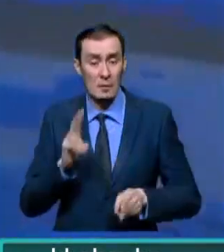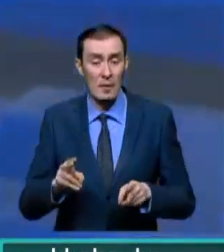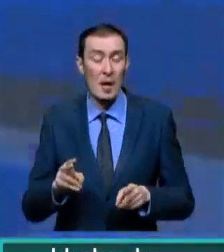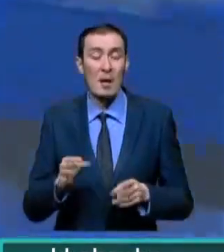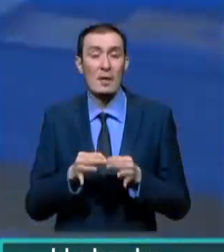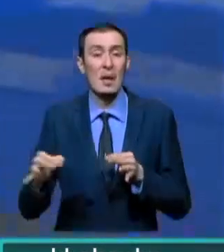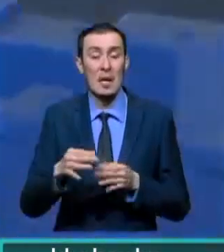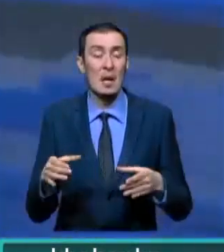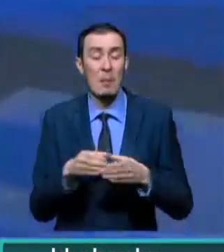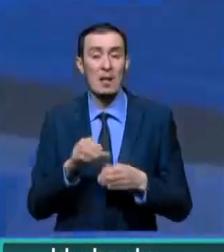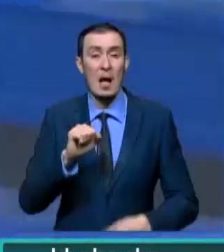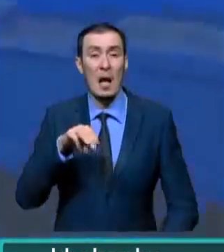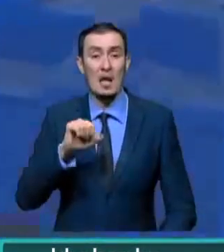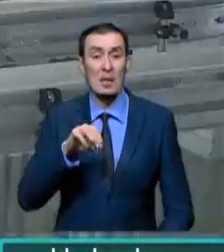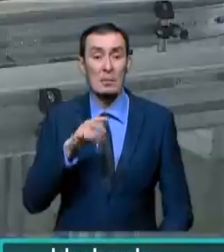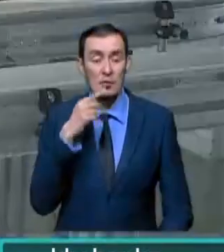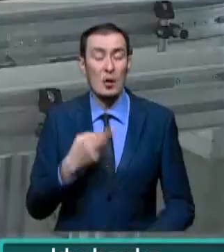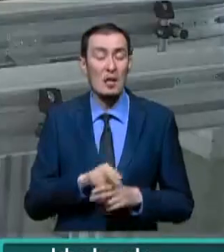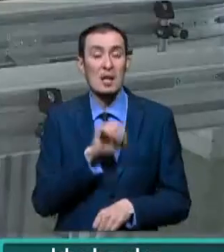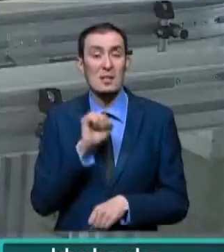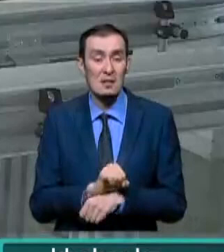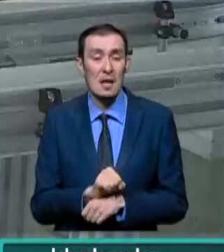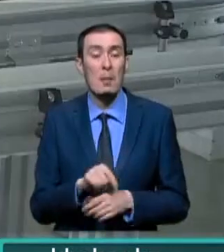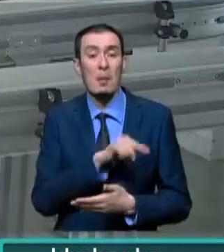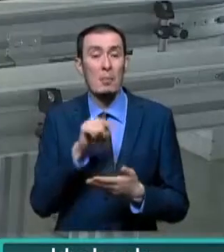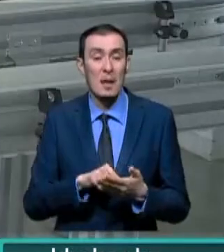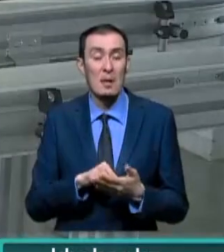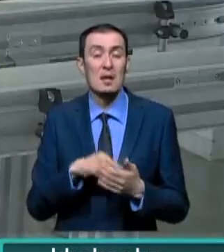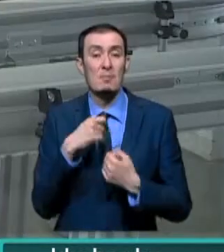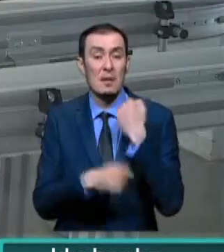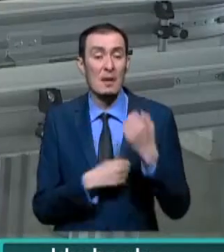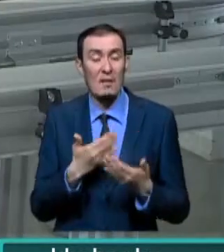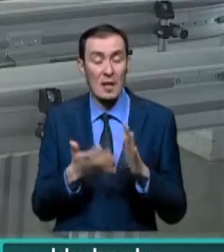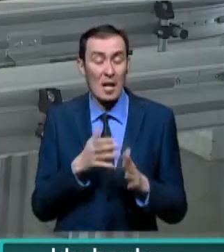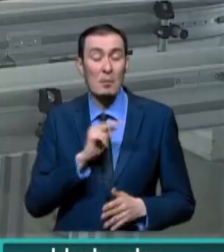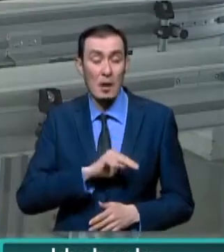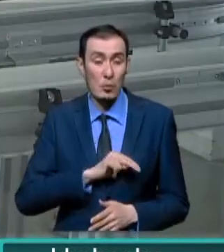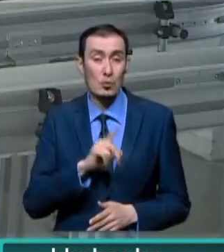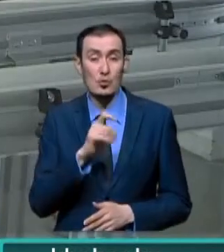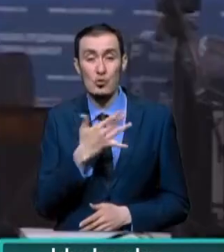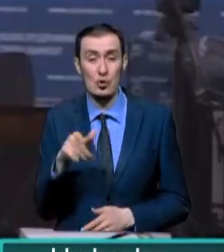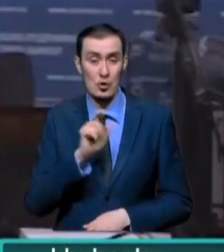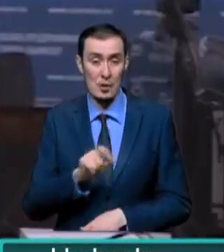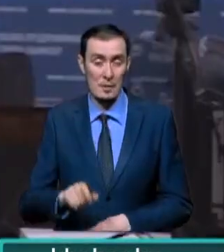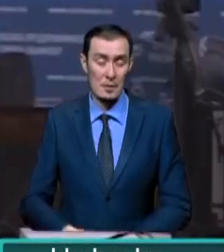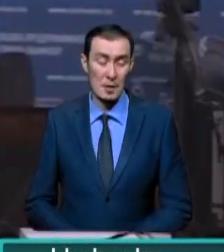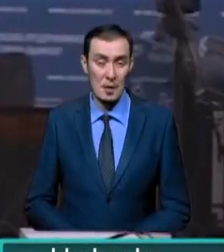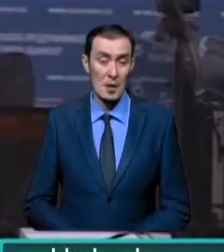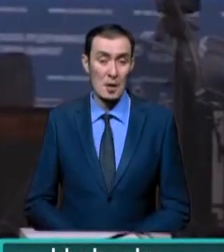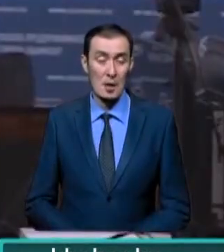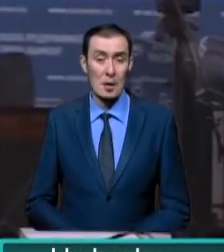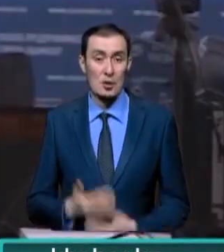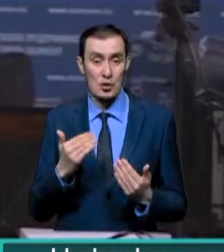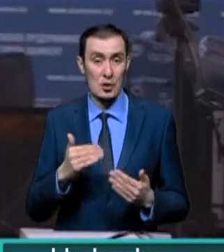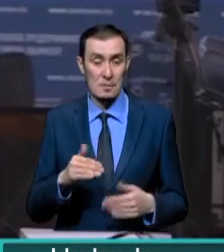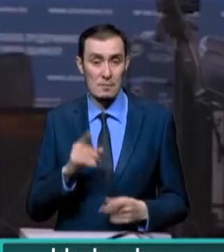региональной палате Атамикен сообщили, все они останавливаются из-за проблем с сырьем. А ведь там работают сотни человек. Столкнулись с